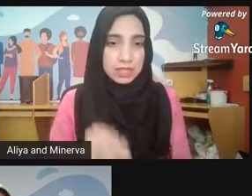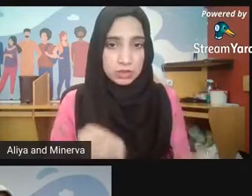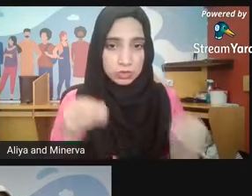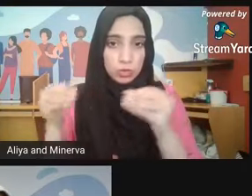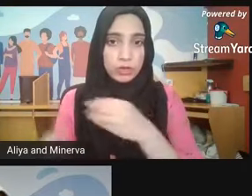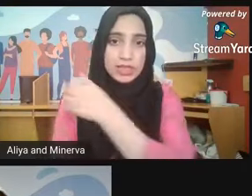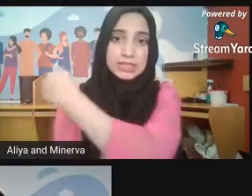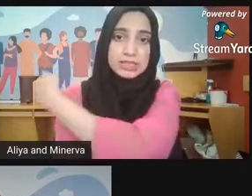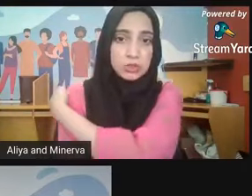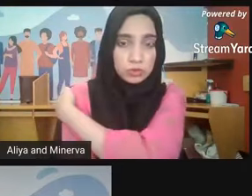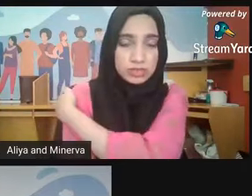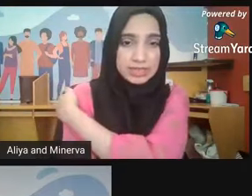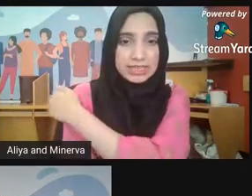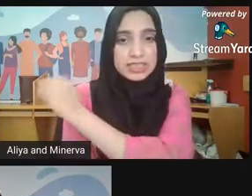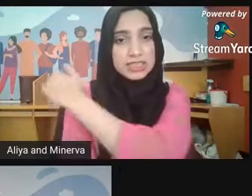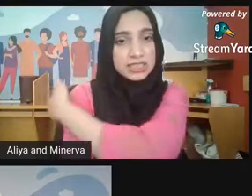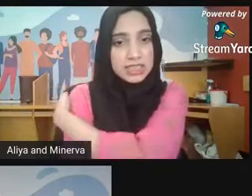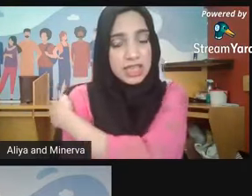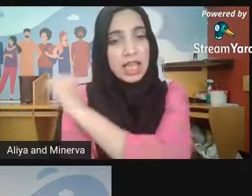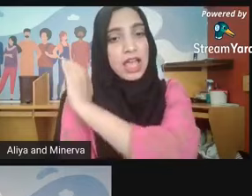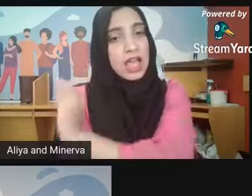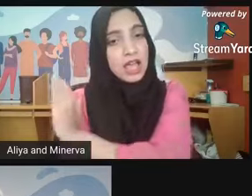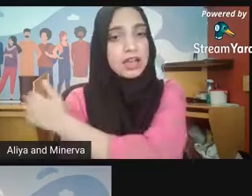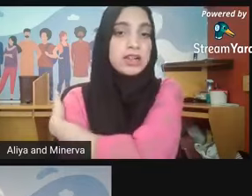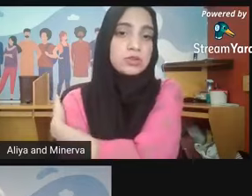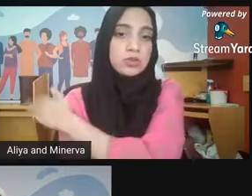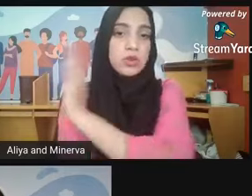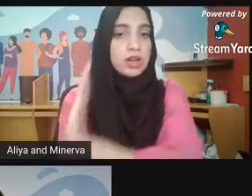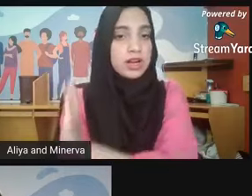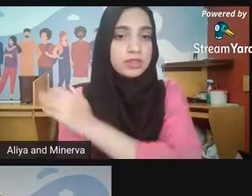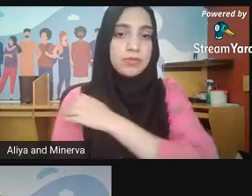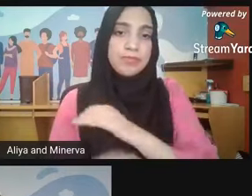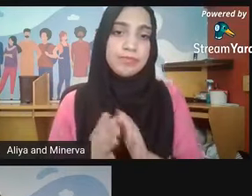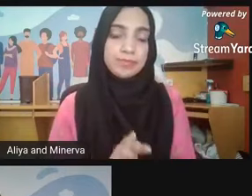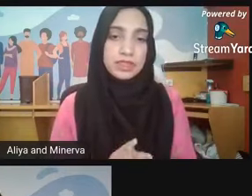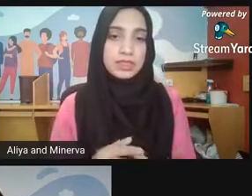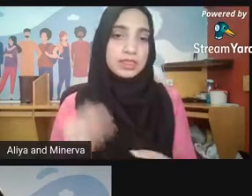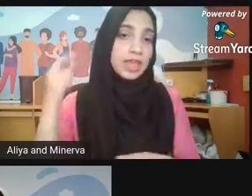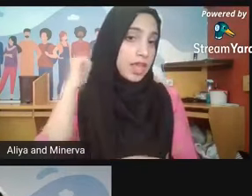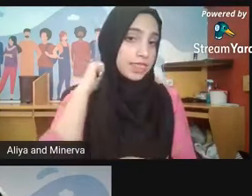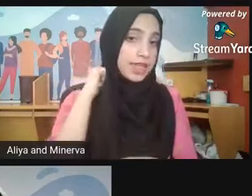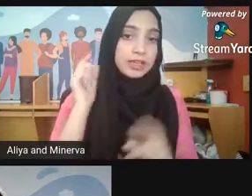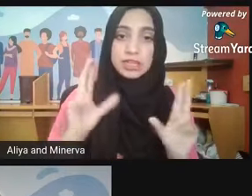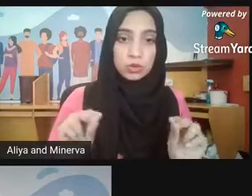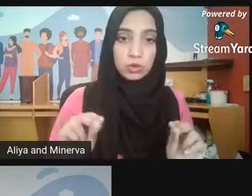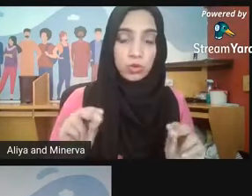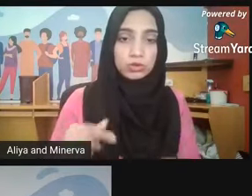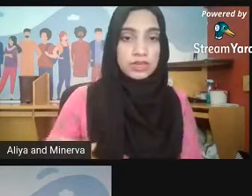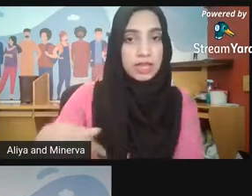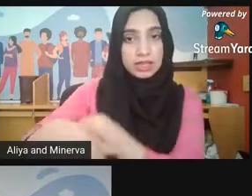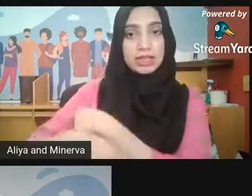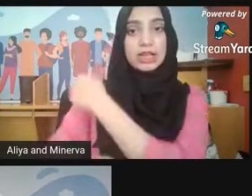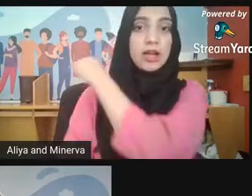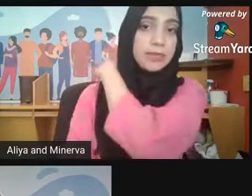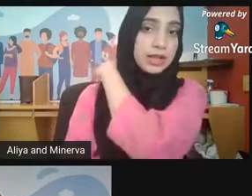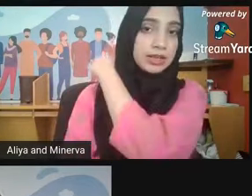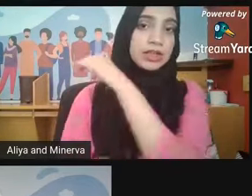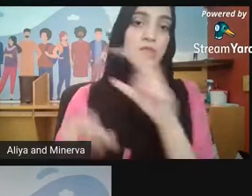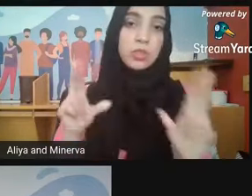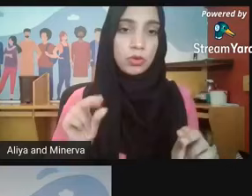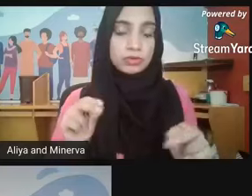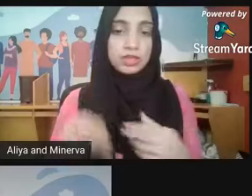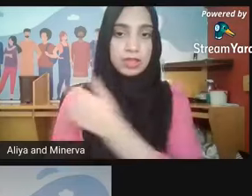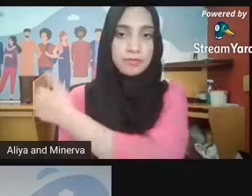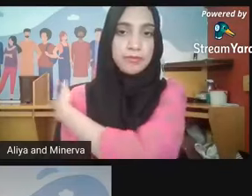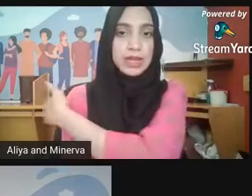it underneath your shoulder. You don't have to put it in your bag or your neck. Put it underneath your shoulder. इससे क्या